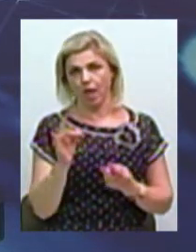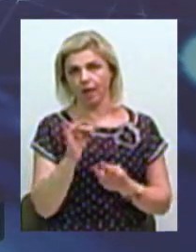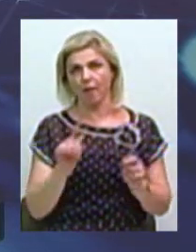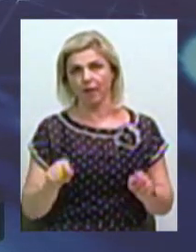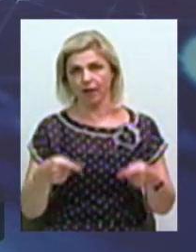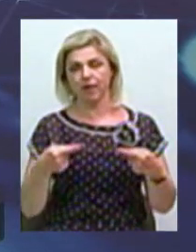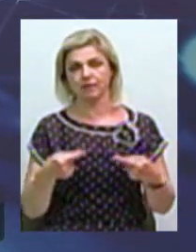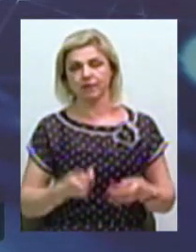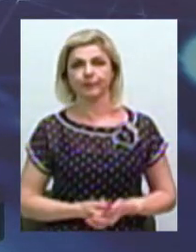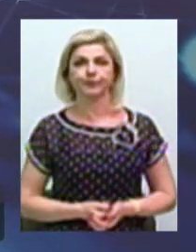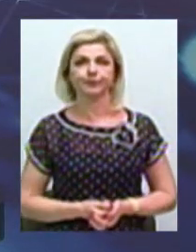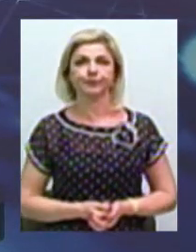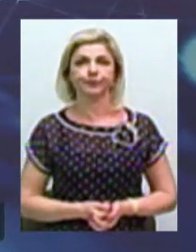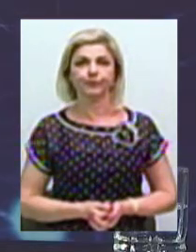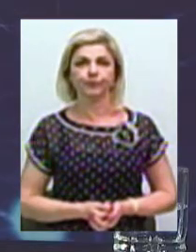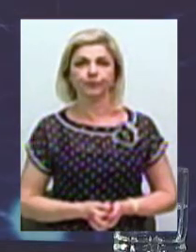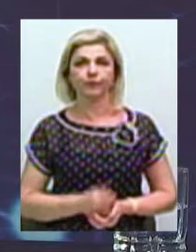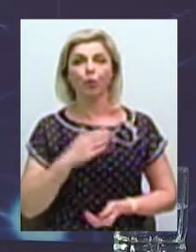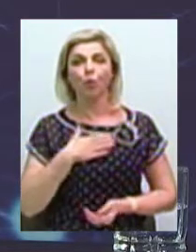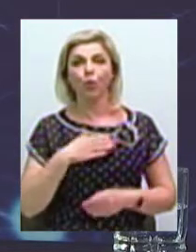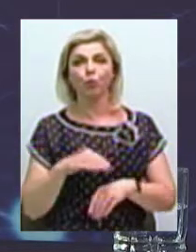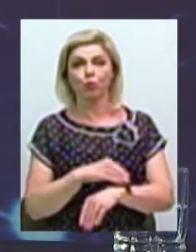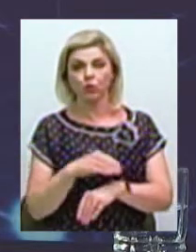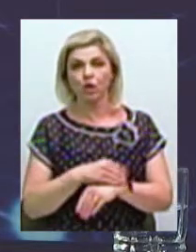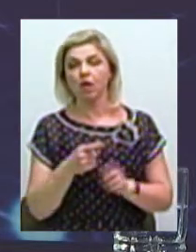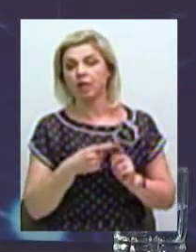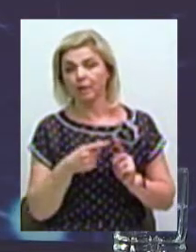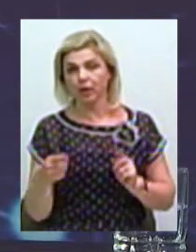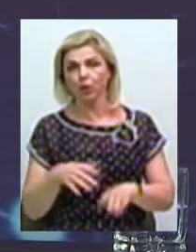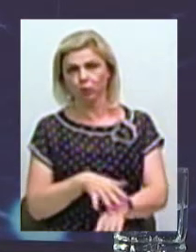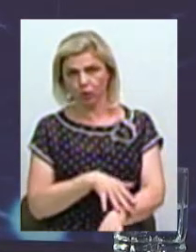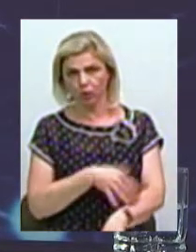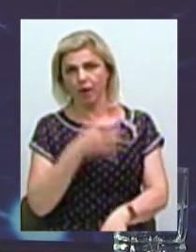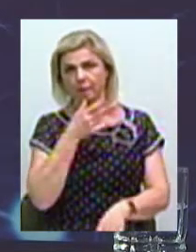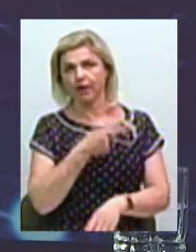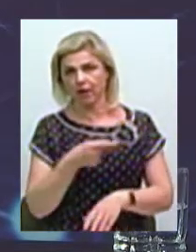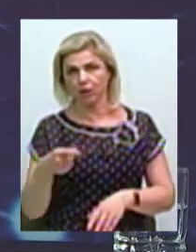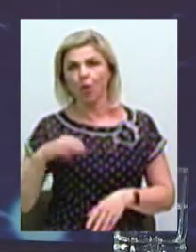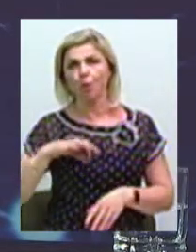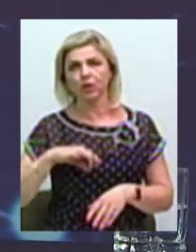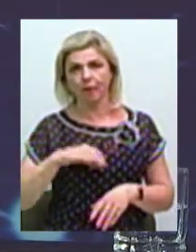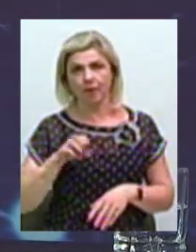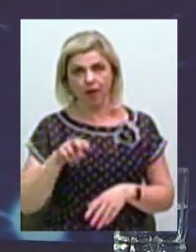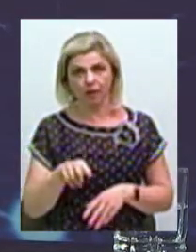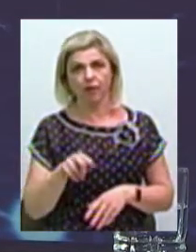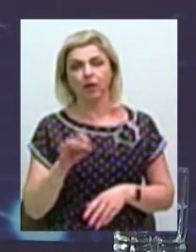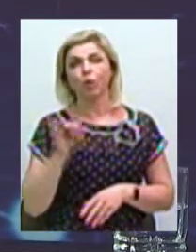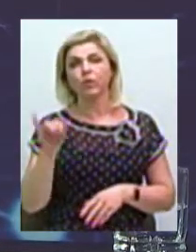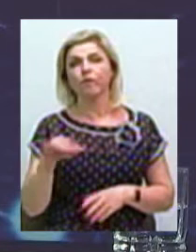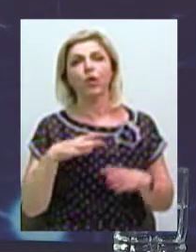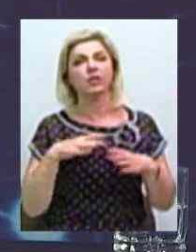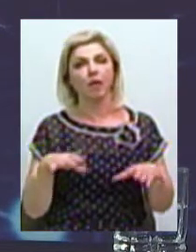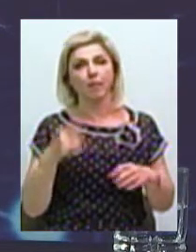реабілітація? Ну, мой муж вообще на протяжении долгого периода употреблял, и у него не